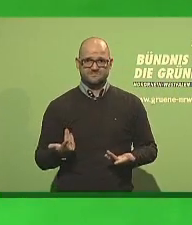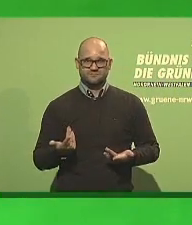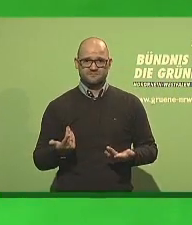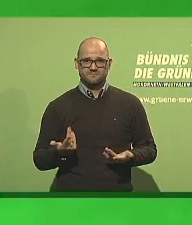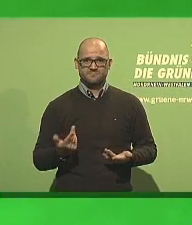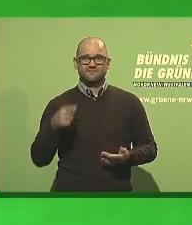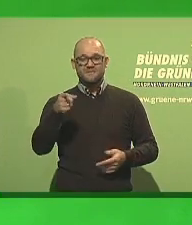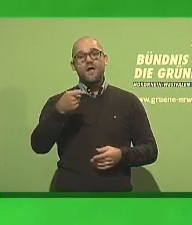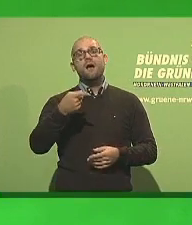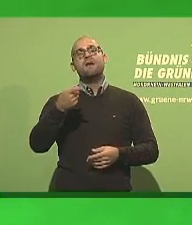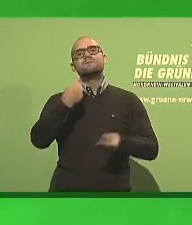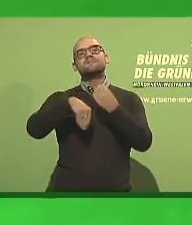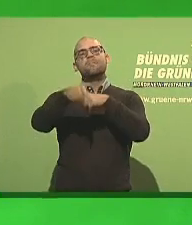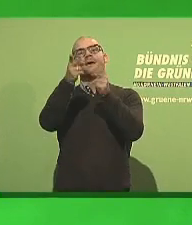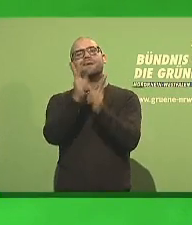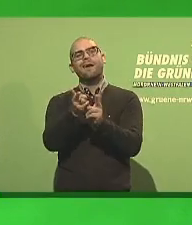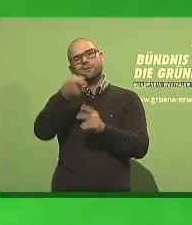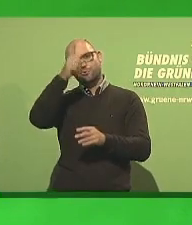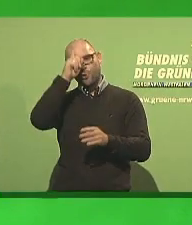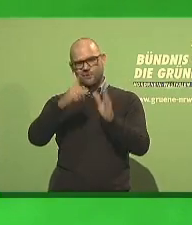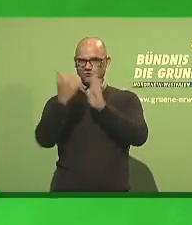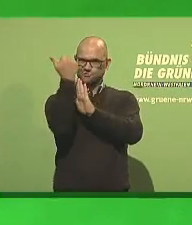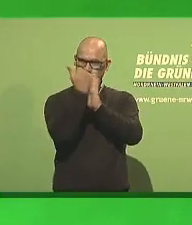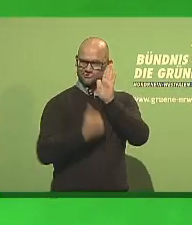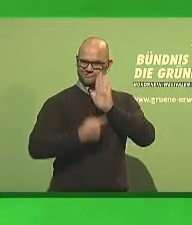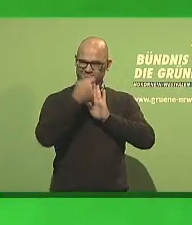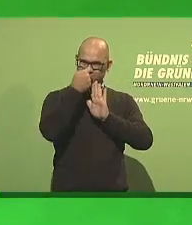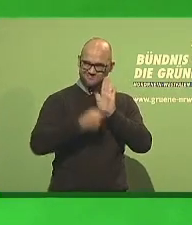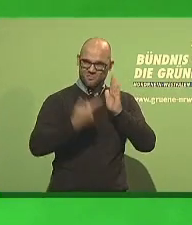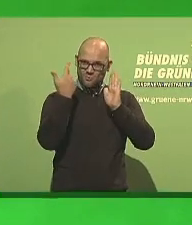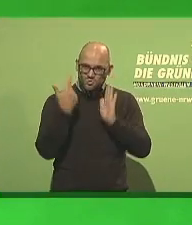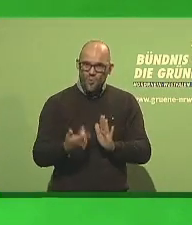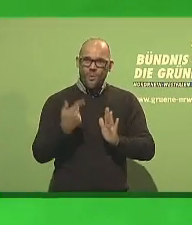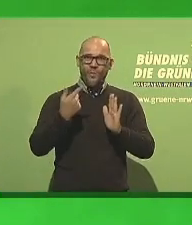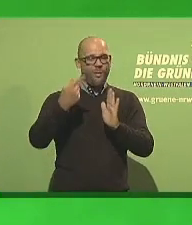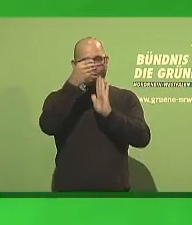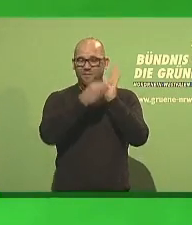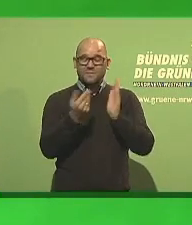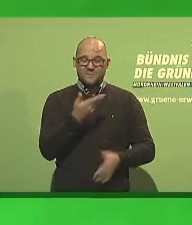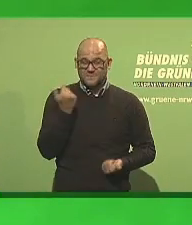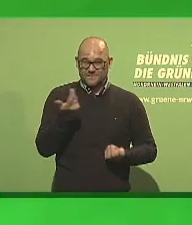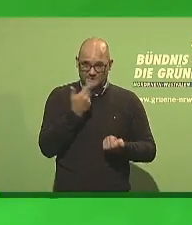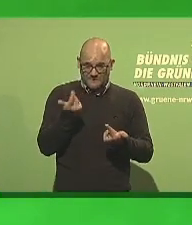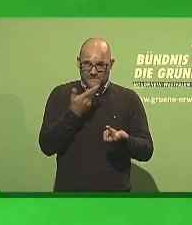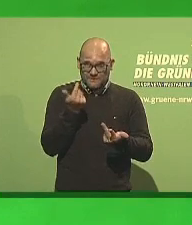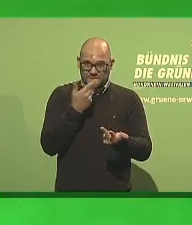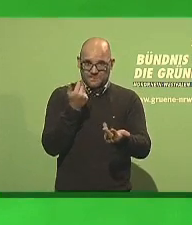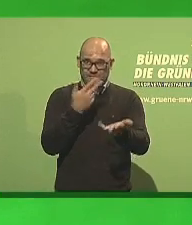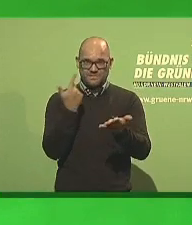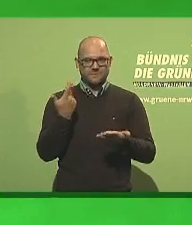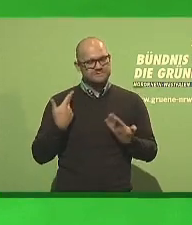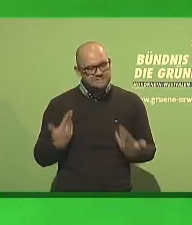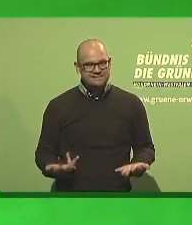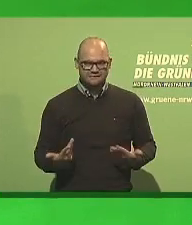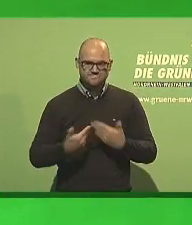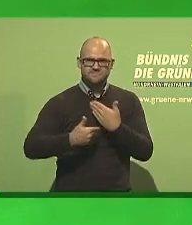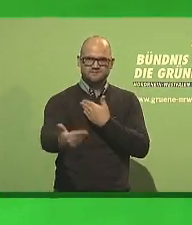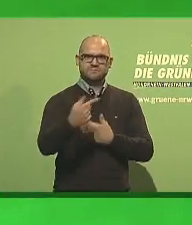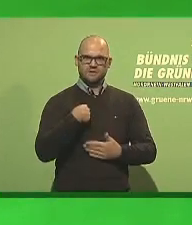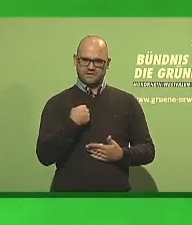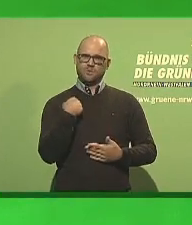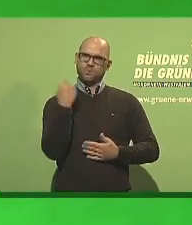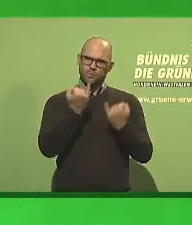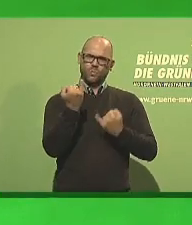aber diese Pluralität der familiären Beziehungen überhaupt nicht ab. Und da wollen wir Grüne im Interesse der Kinder